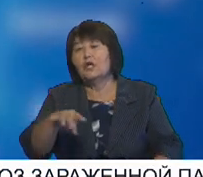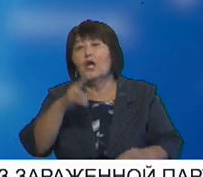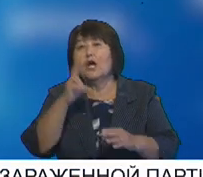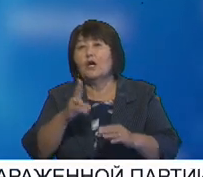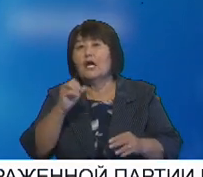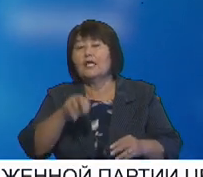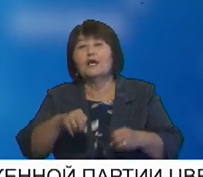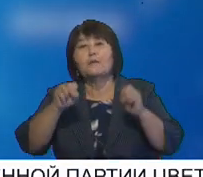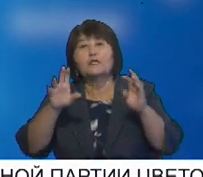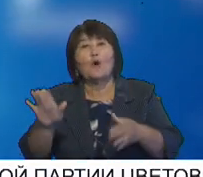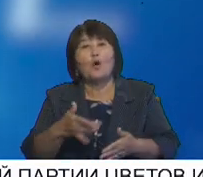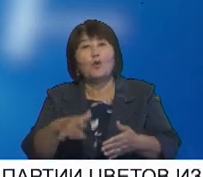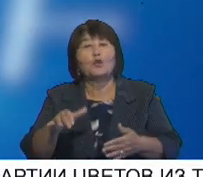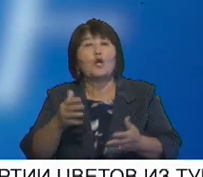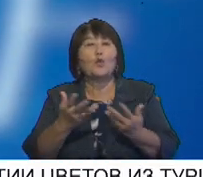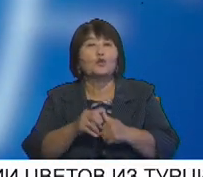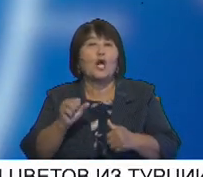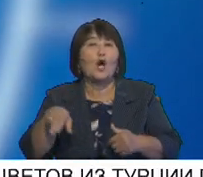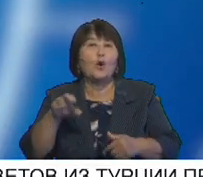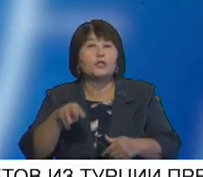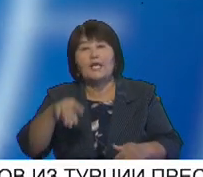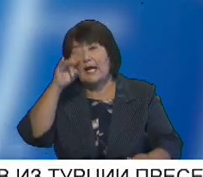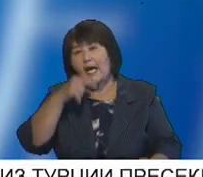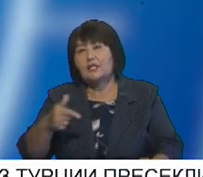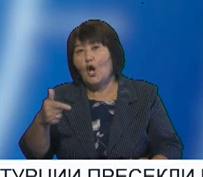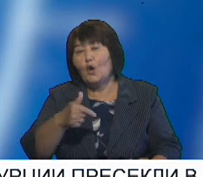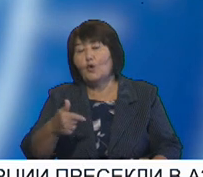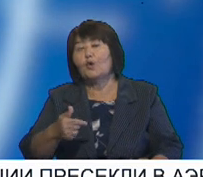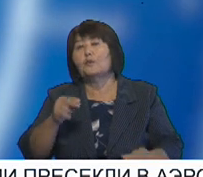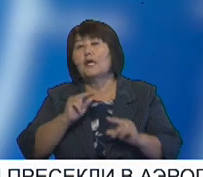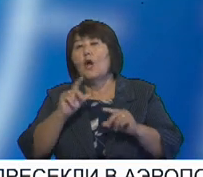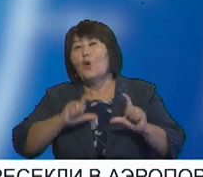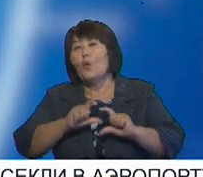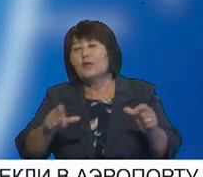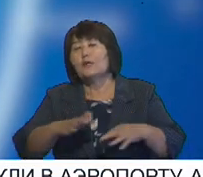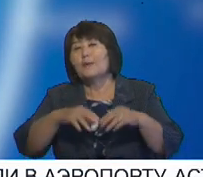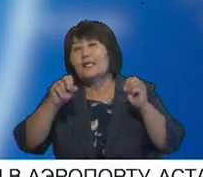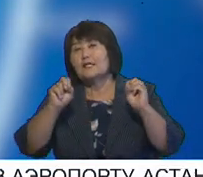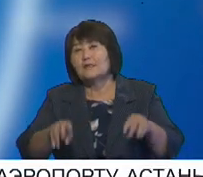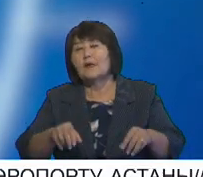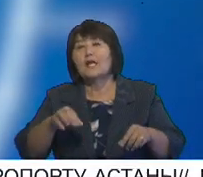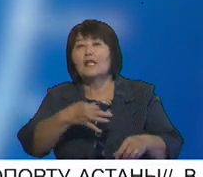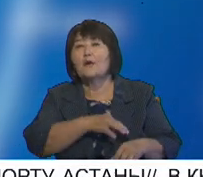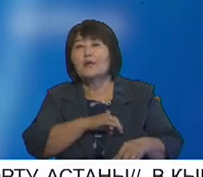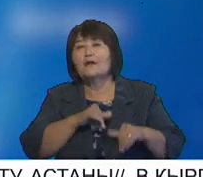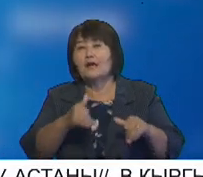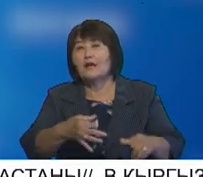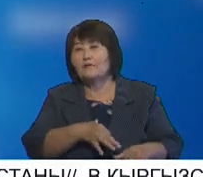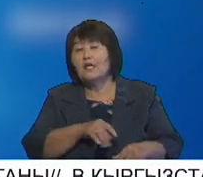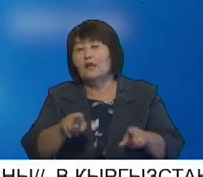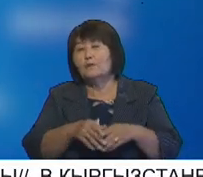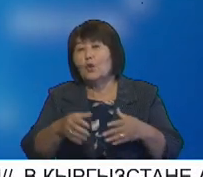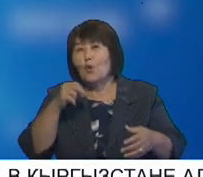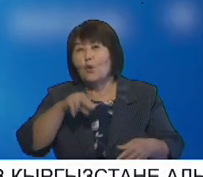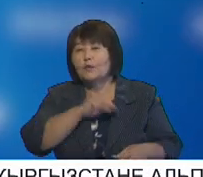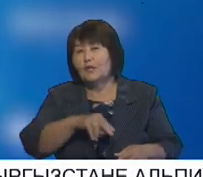киап по специальности бухгалтерский учёт и аудит казахский гуманитарный юридический университет по специальности правоведение имеет большой опыт